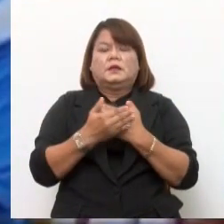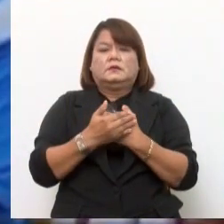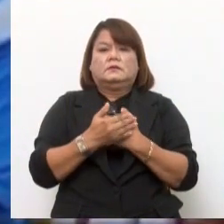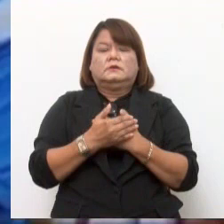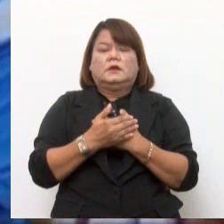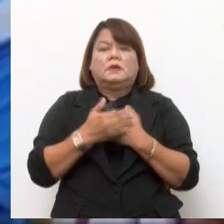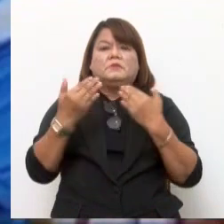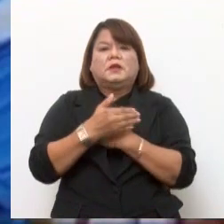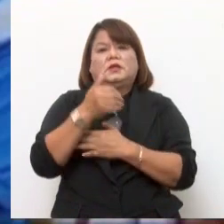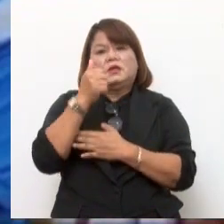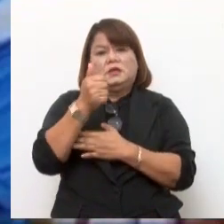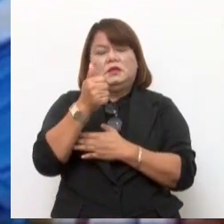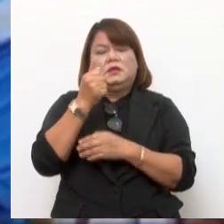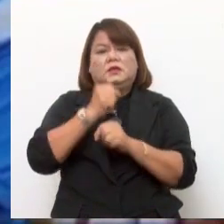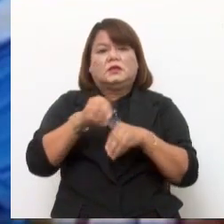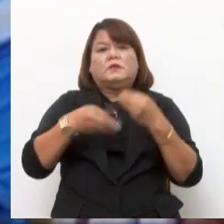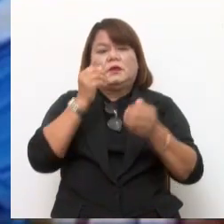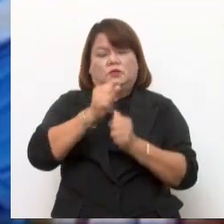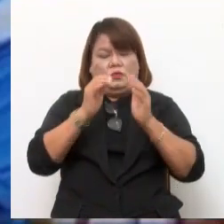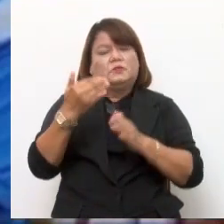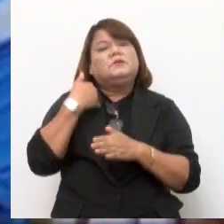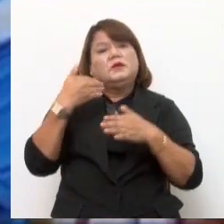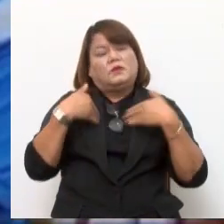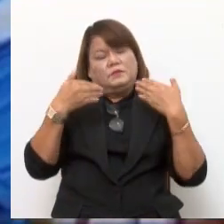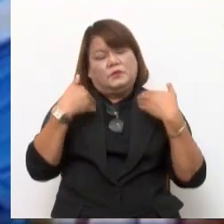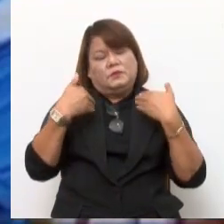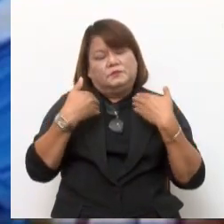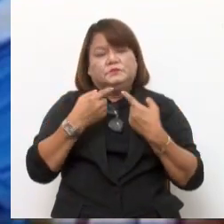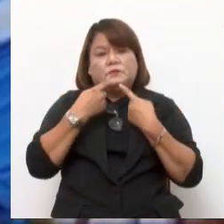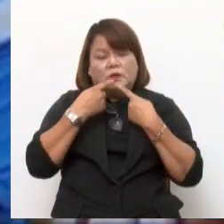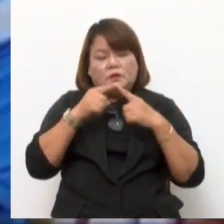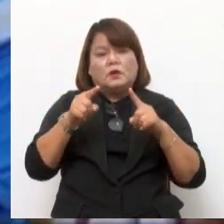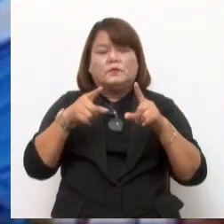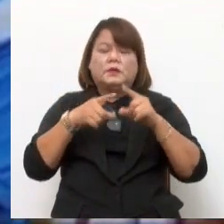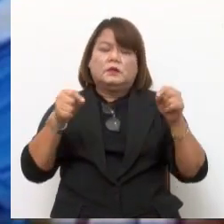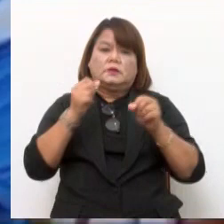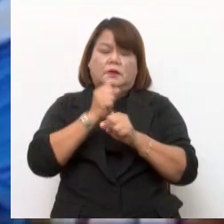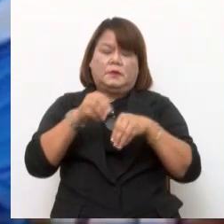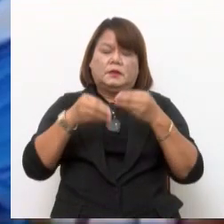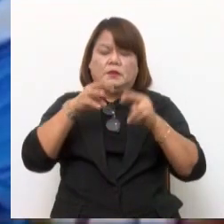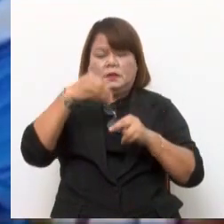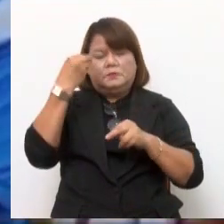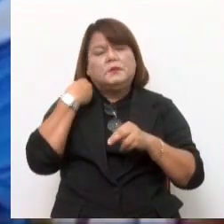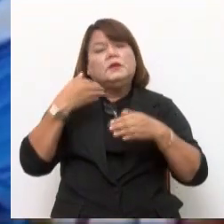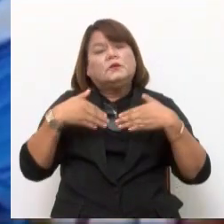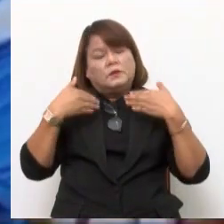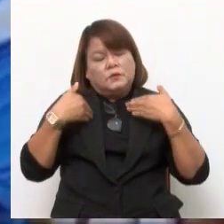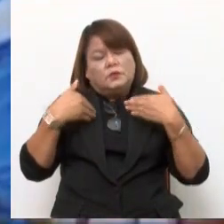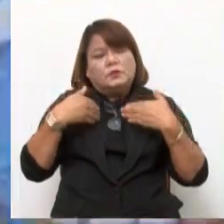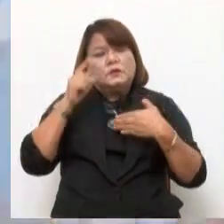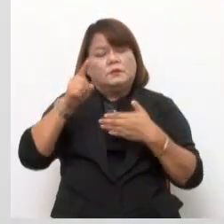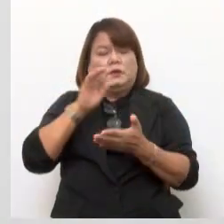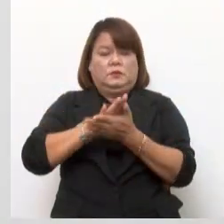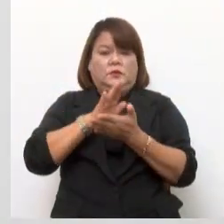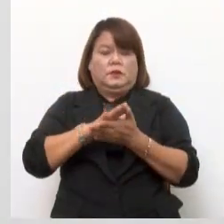ที่ดีและทำให้ทุกคนมีความสุขมันก็จะตอบโจทย์ในเรื่องของทำให้นักเรียนมีความสุขแล้วจะเป็นโรงเรียนแห่งความสุขต่